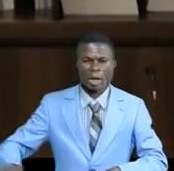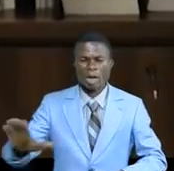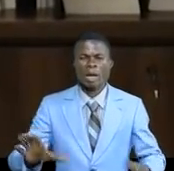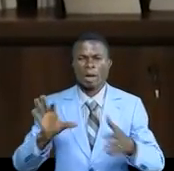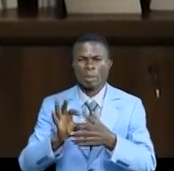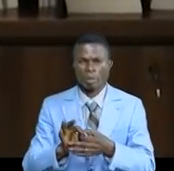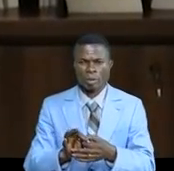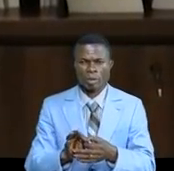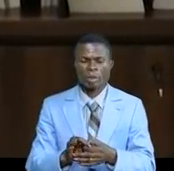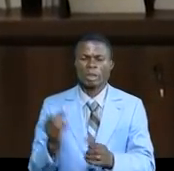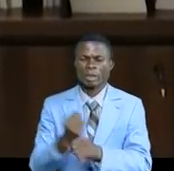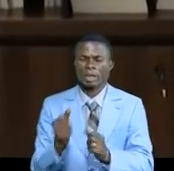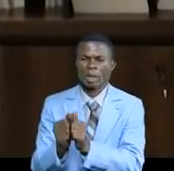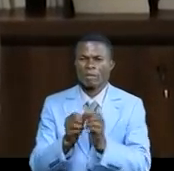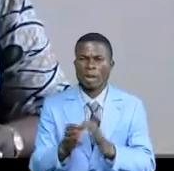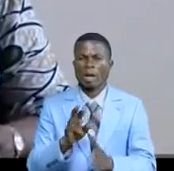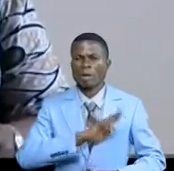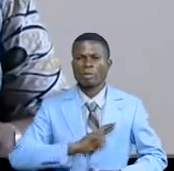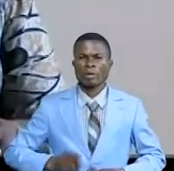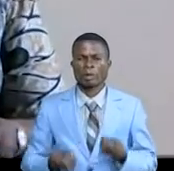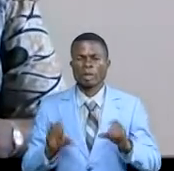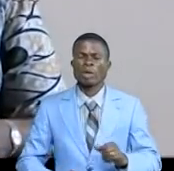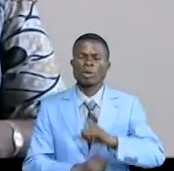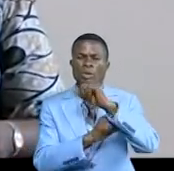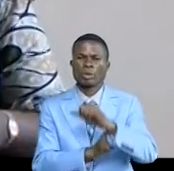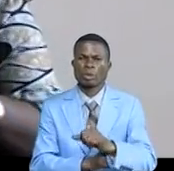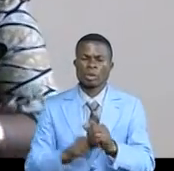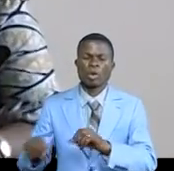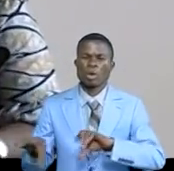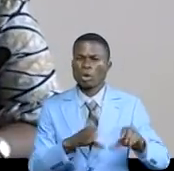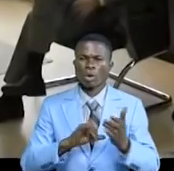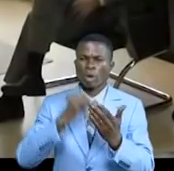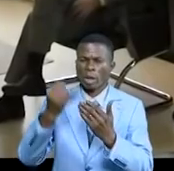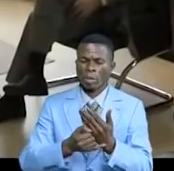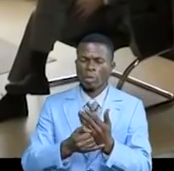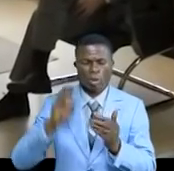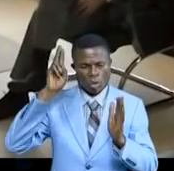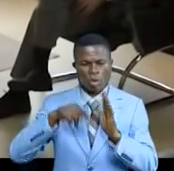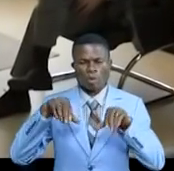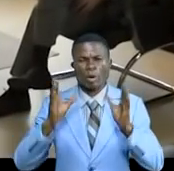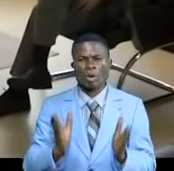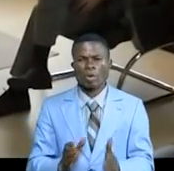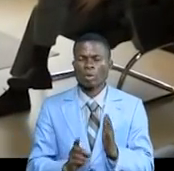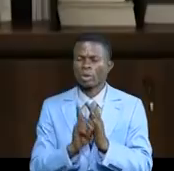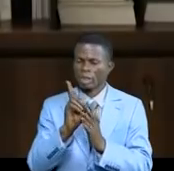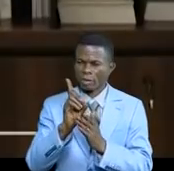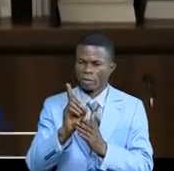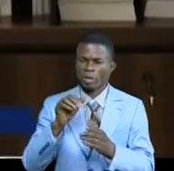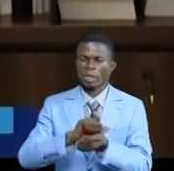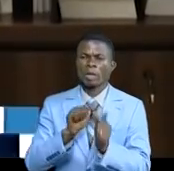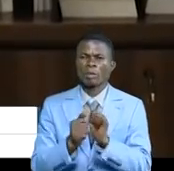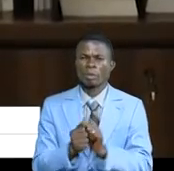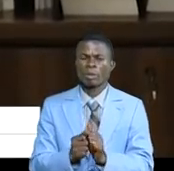onusienne de collaborer avec les RDC pour soutenir la mise en œuvre du programme du gouvernement congolais, beaucoup plus dans les secteurs